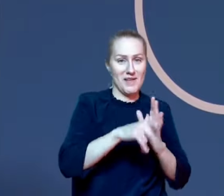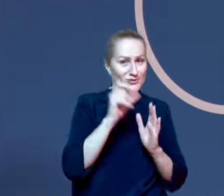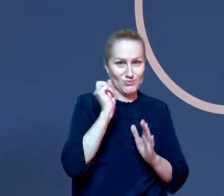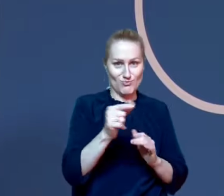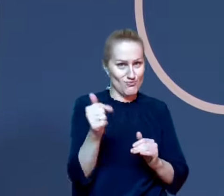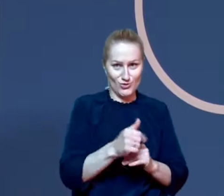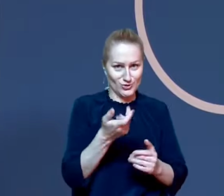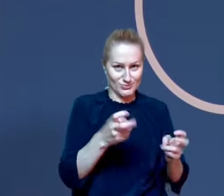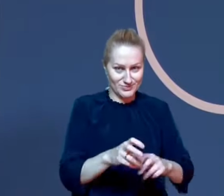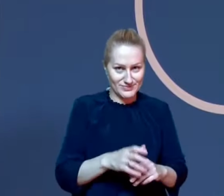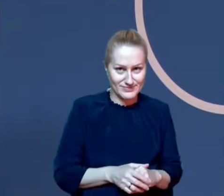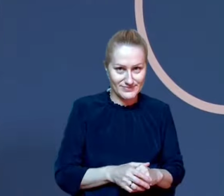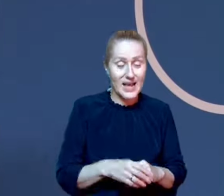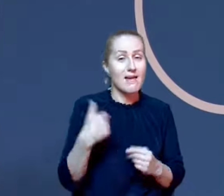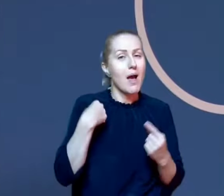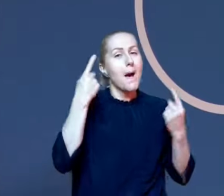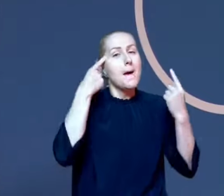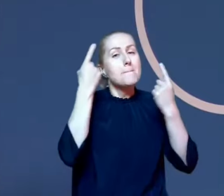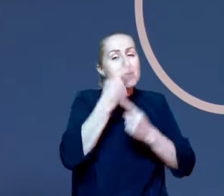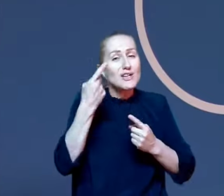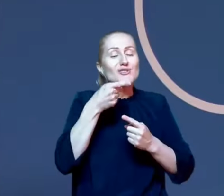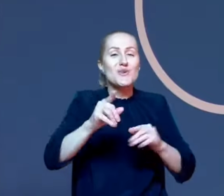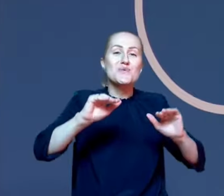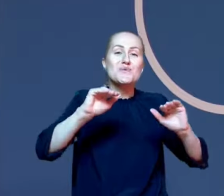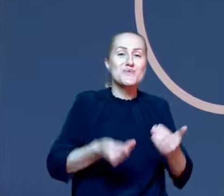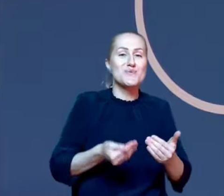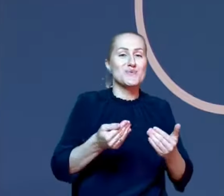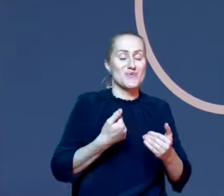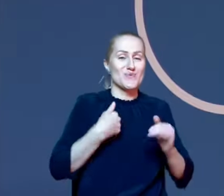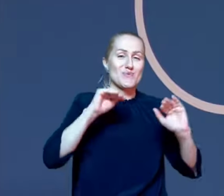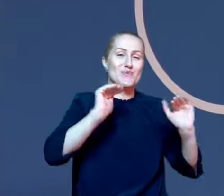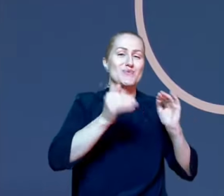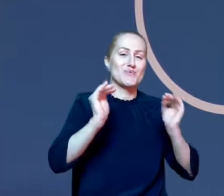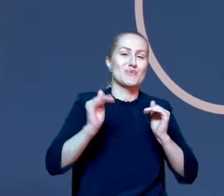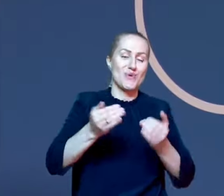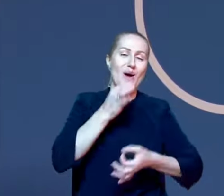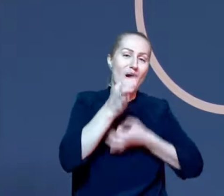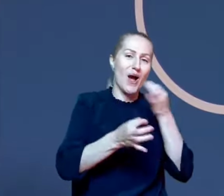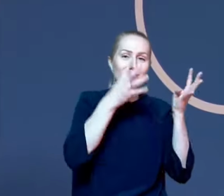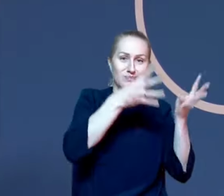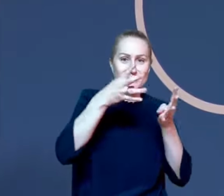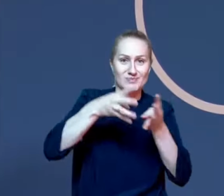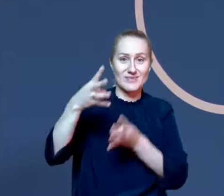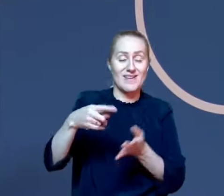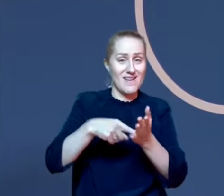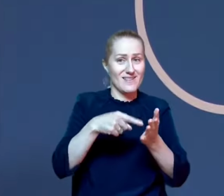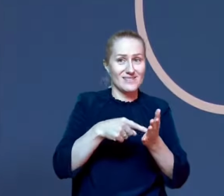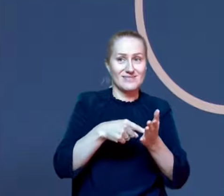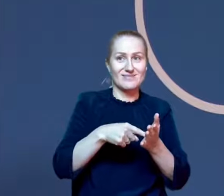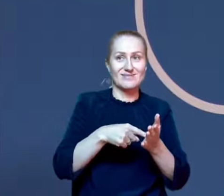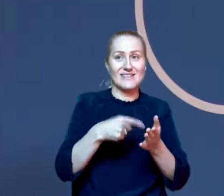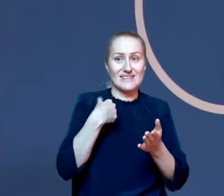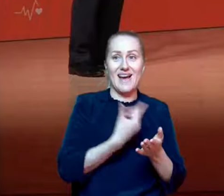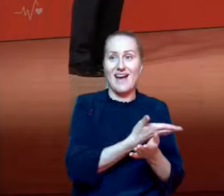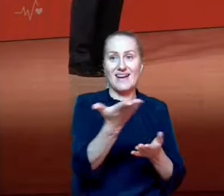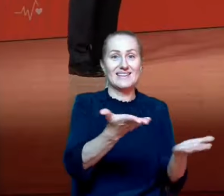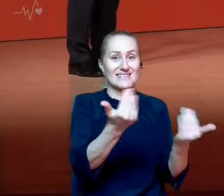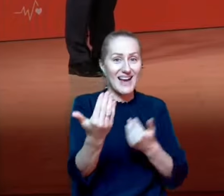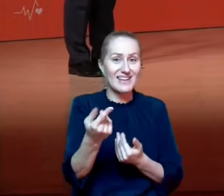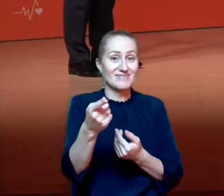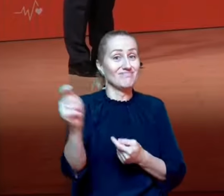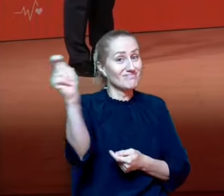że to tak w skrócie, bardzo szybko mówiąc na tyle. Oczywiście ja zachęcam, żeby przyjechać